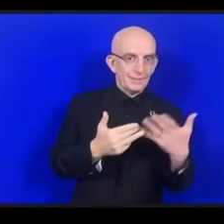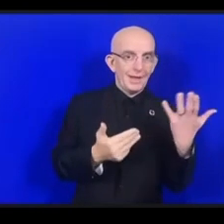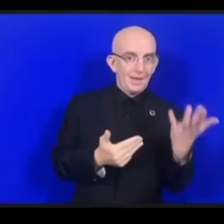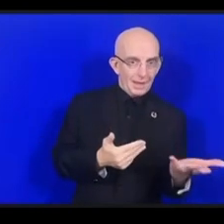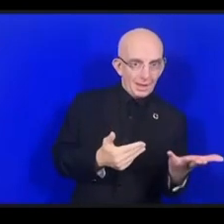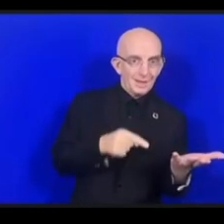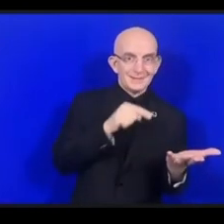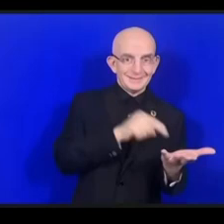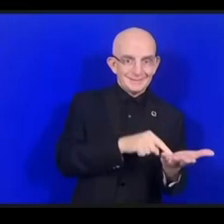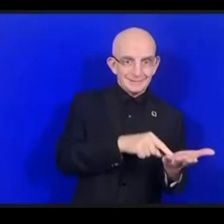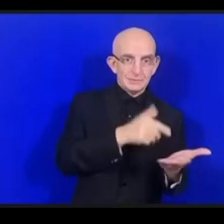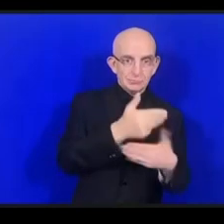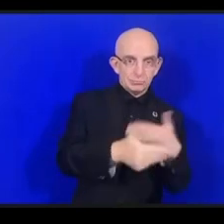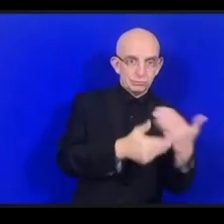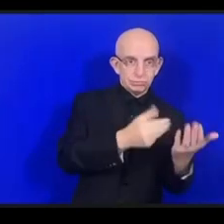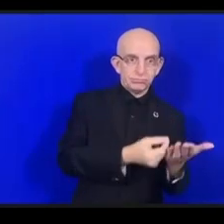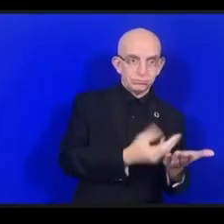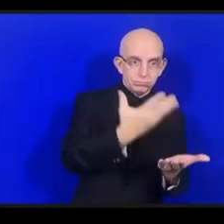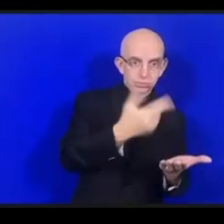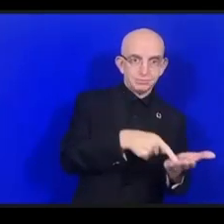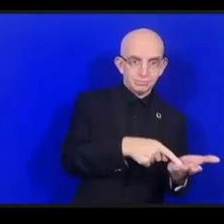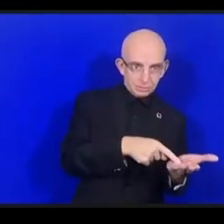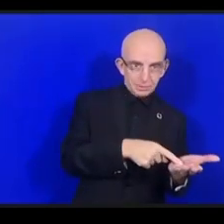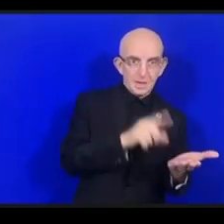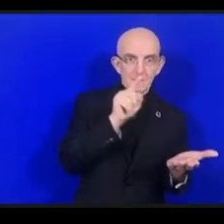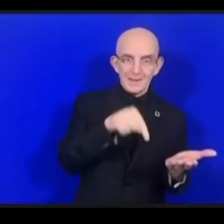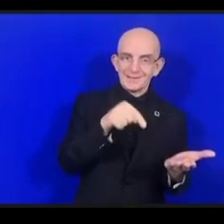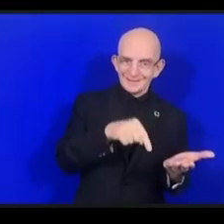年轻人非常的重要，